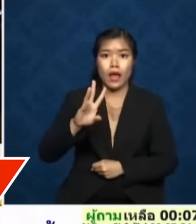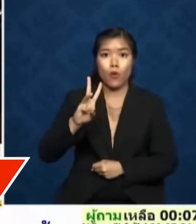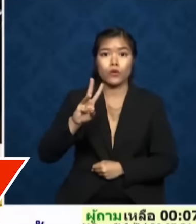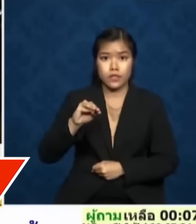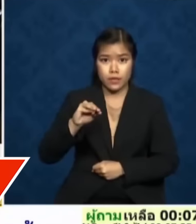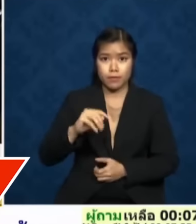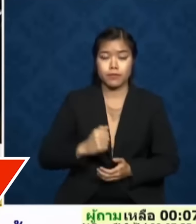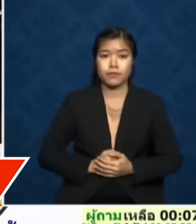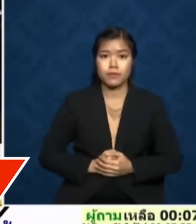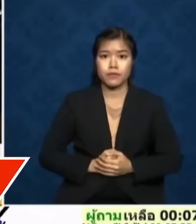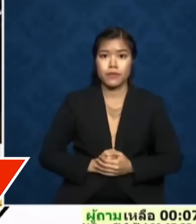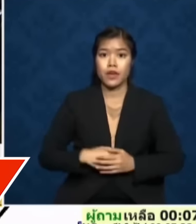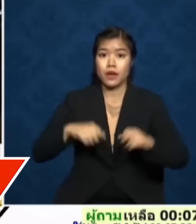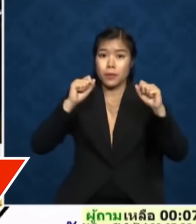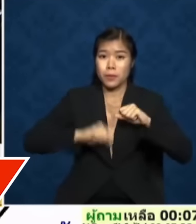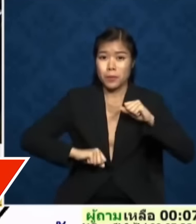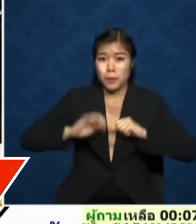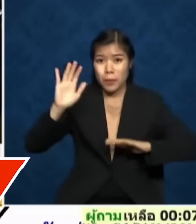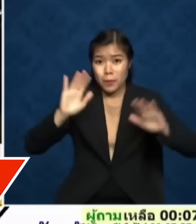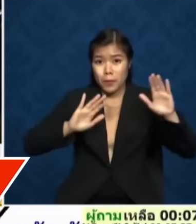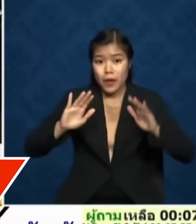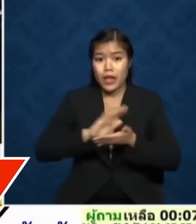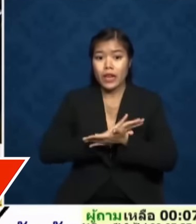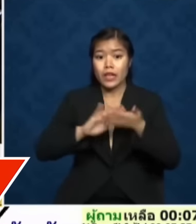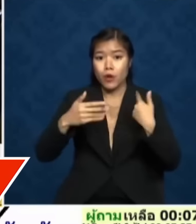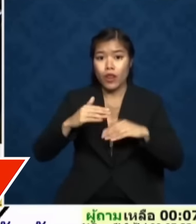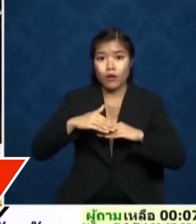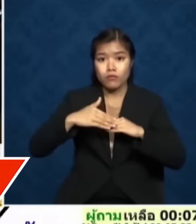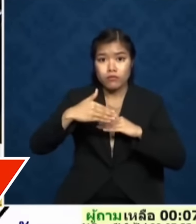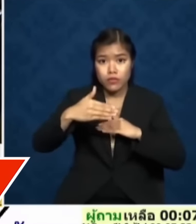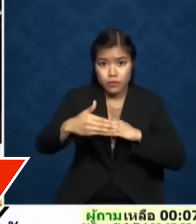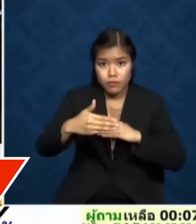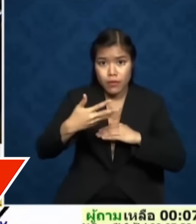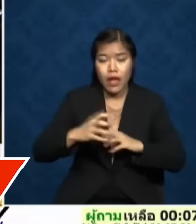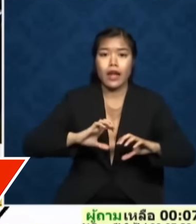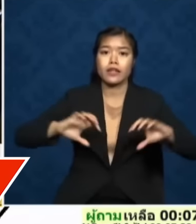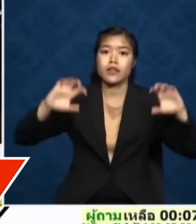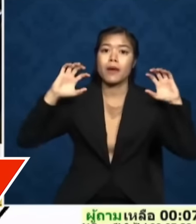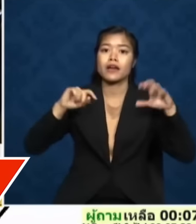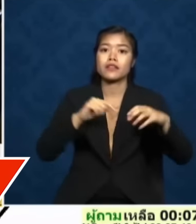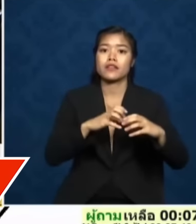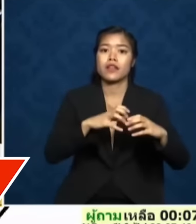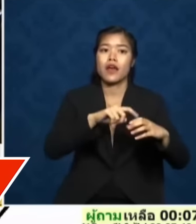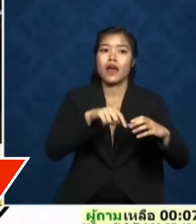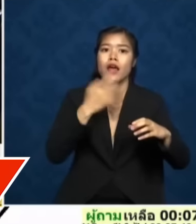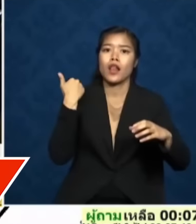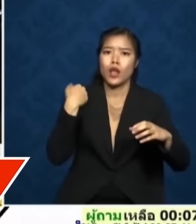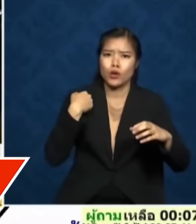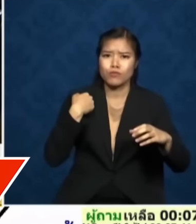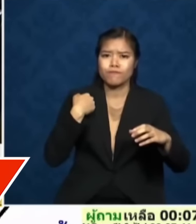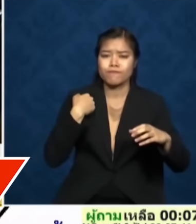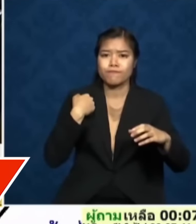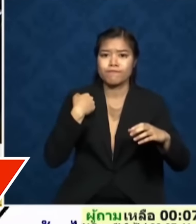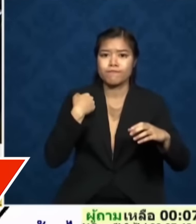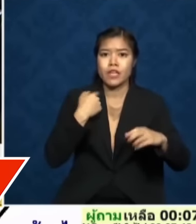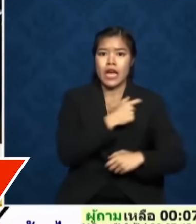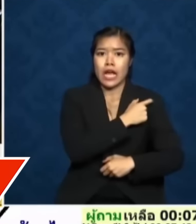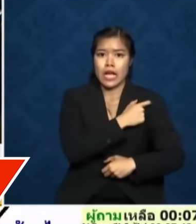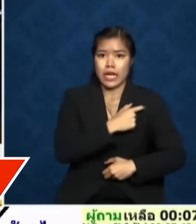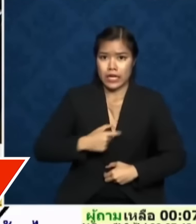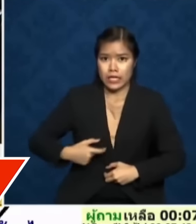พอหลังผ่านประชามติไปแล้วนะครับปรากฏว่ารัฐบาลในขณะนั้นก็บอกว่ามีพระราชประสงค์ที่จะให้